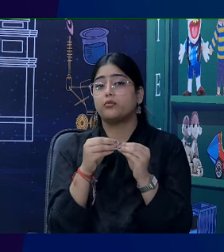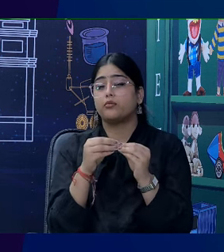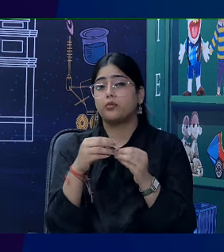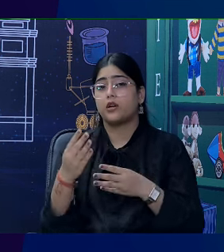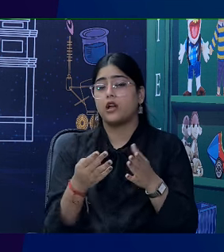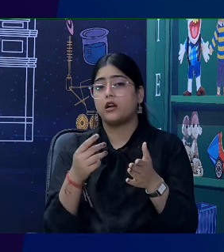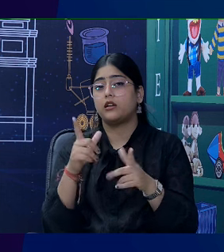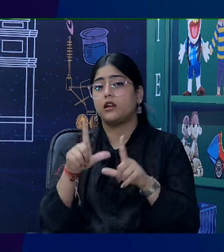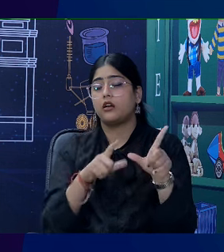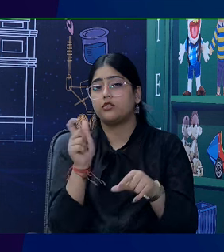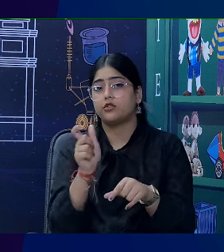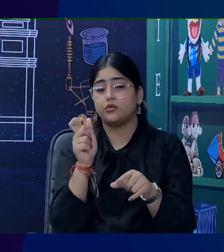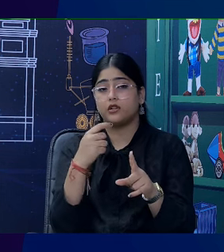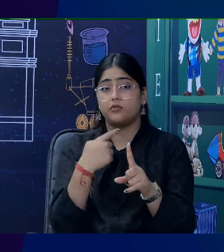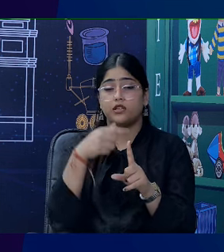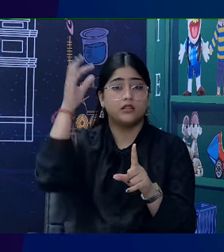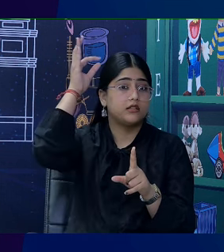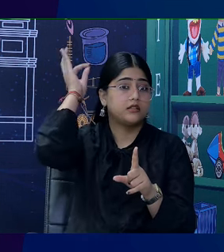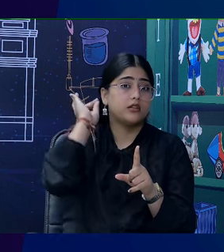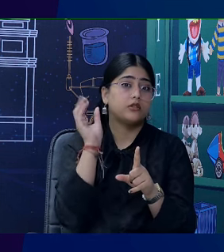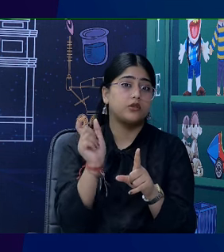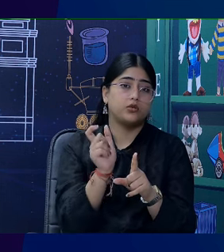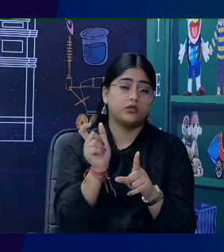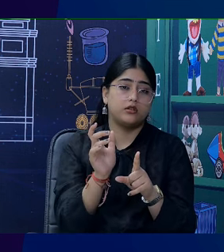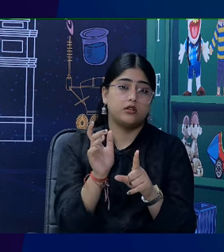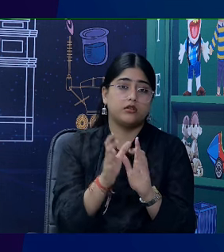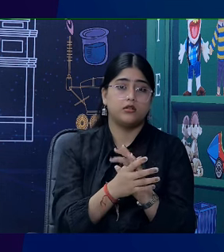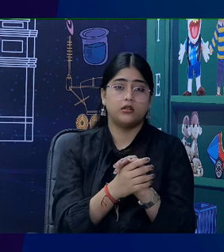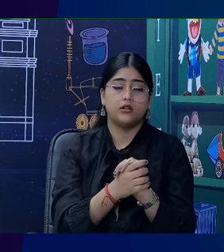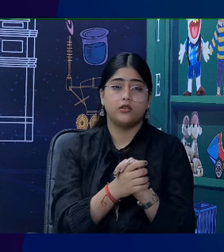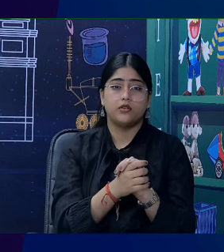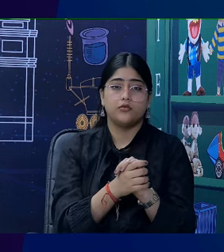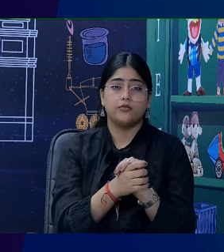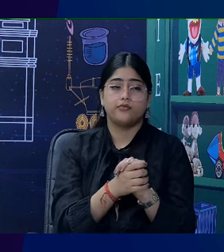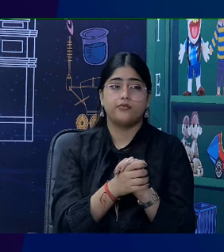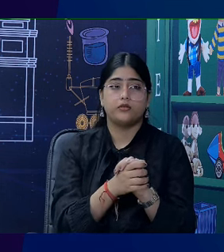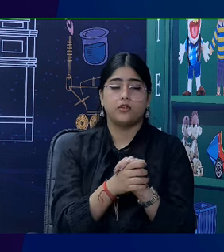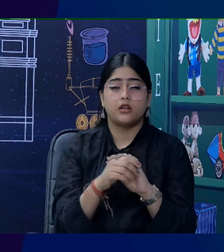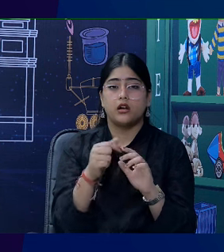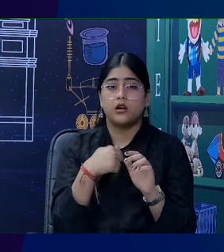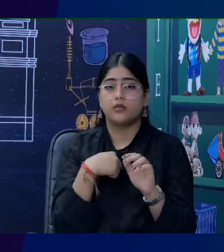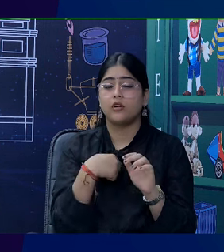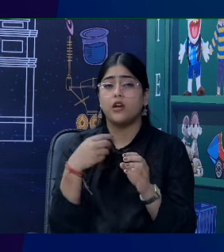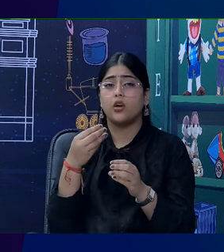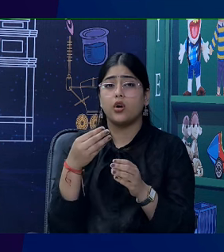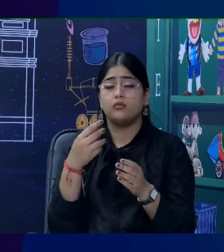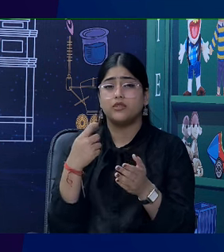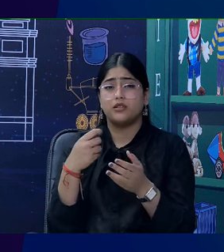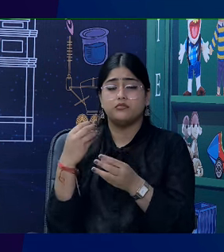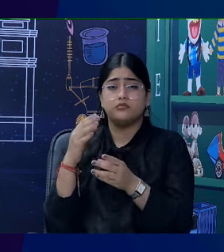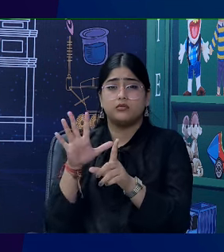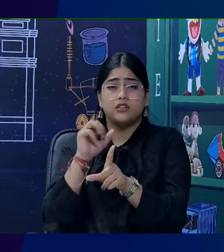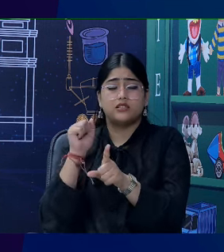बंगाली के साथ-साथ वहां पर संस्कृत का भी था ठीक है यह नहीं बोल सकते कि ग्रंथों से हम पता चलता है कि बंगाल के लोग संस्कृत उपज